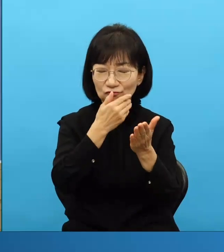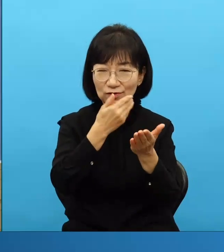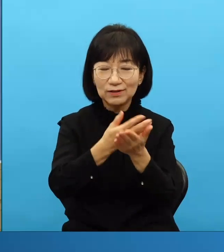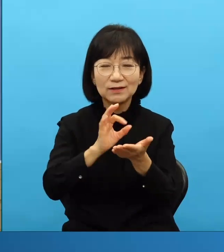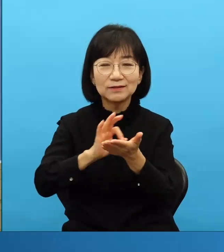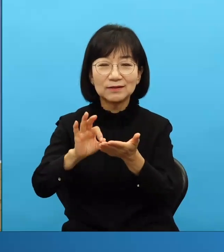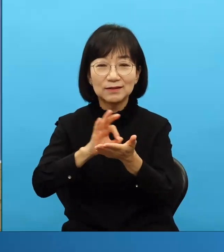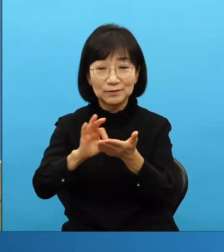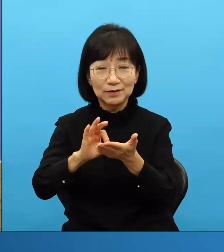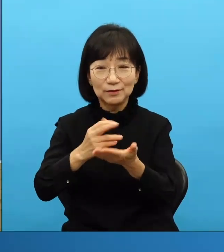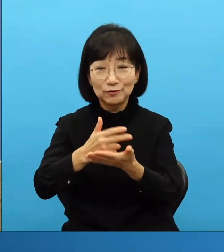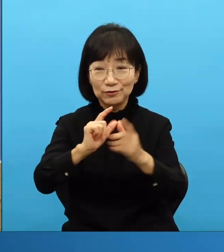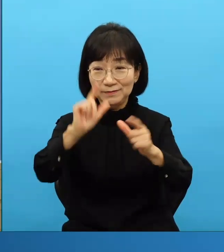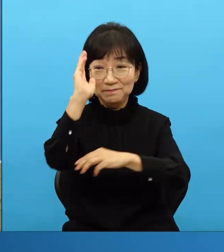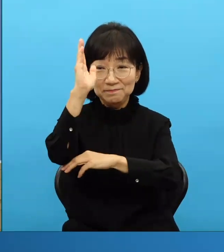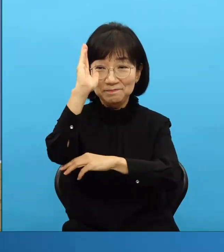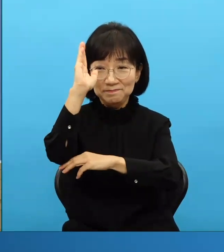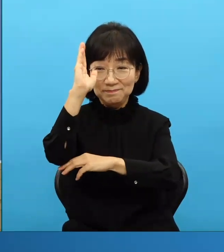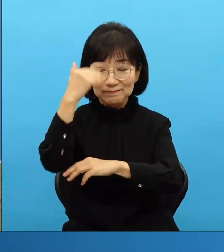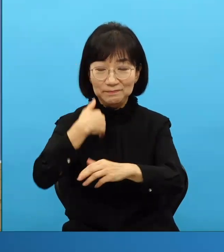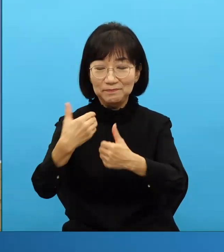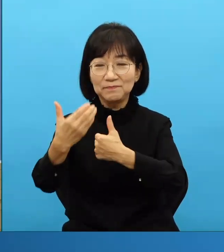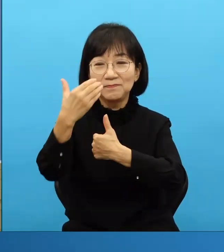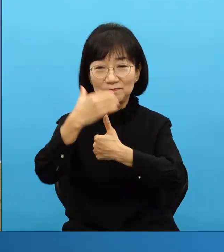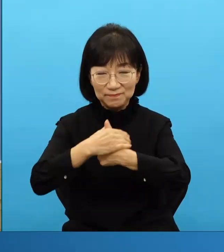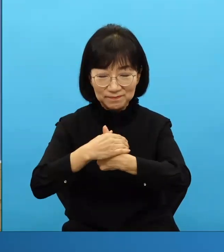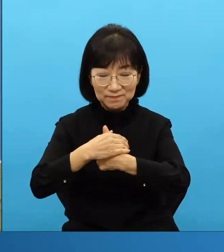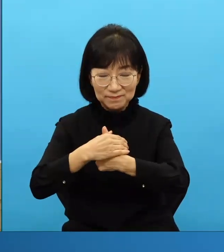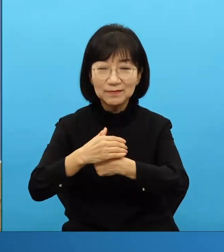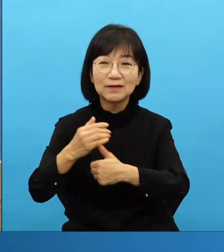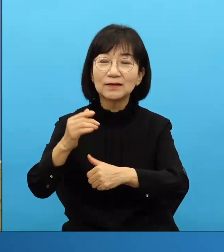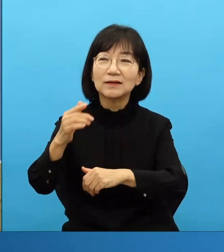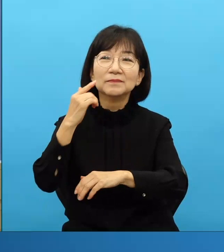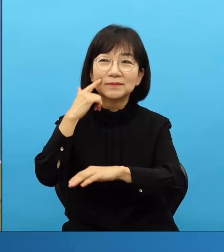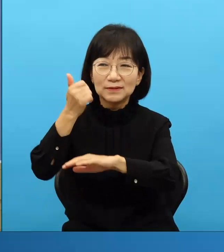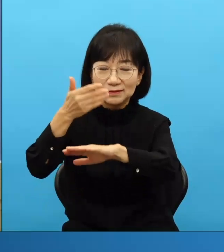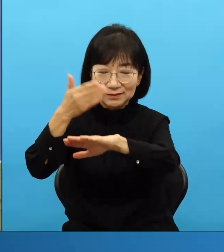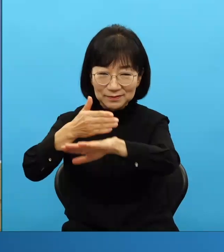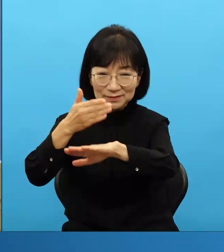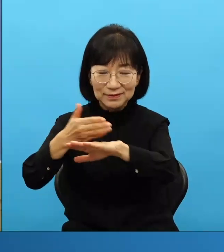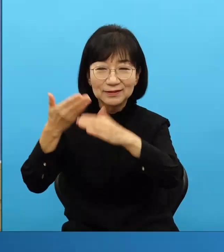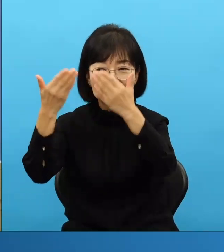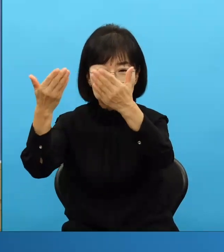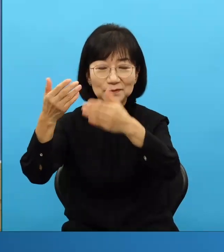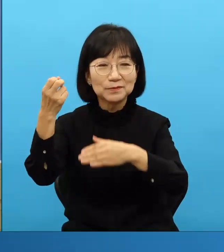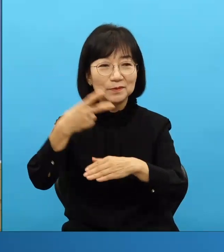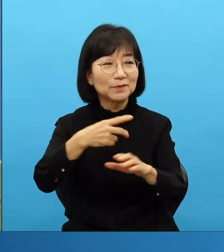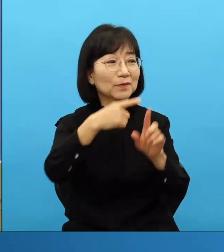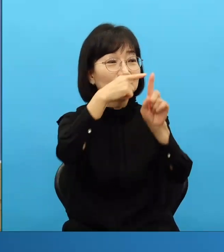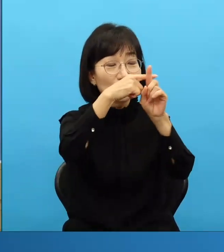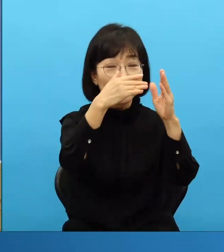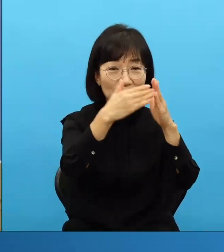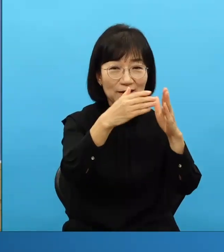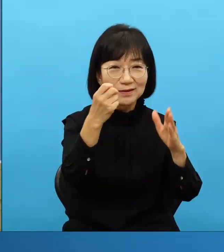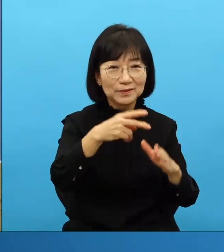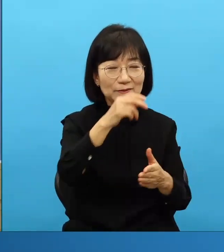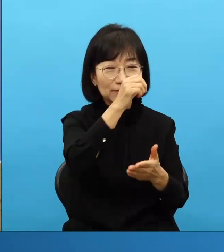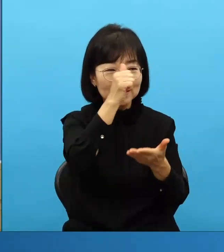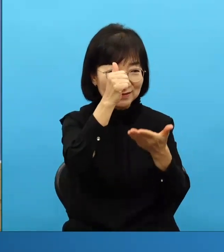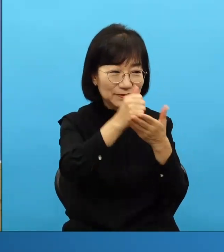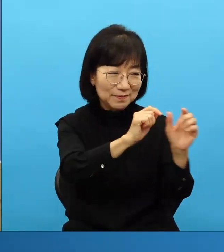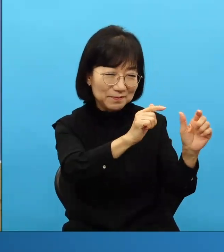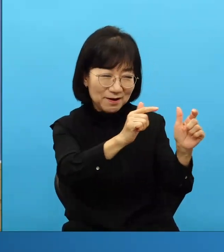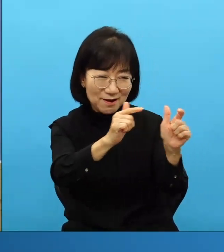And I 드리겠습니다. want to give thanks to Reverend Yu who has allowed me this pulpit of world evangelization. 또 우리 교회와 우리 당회원 또 우리 이성원